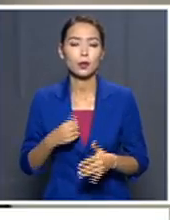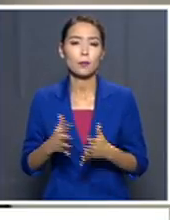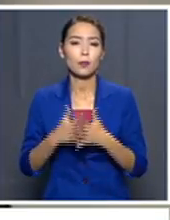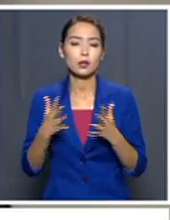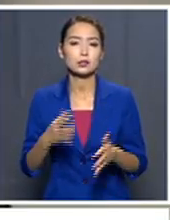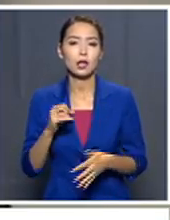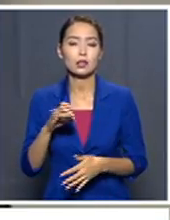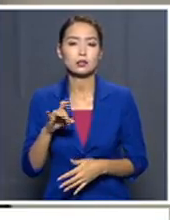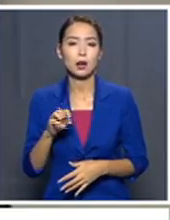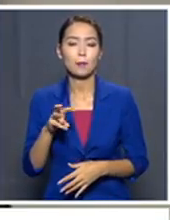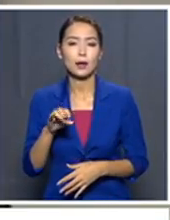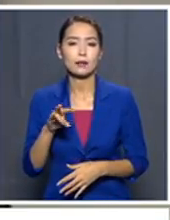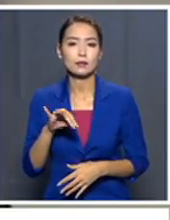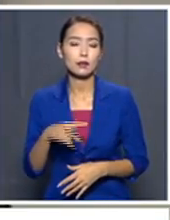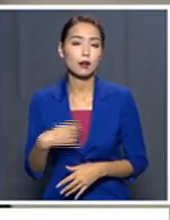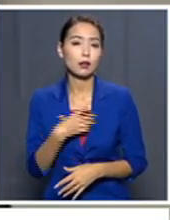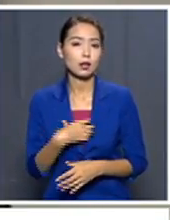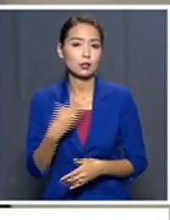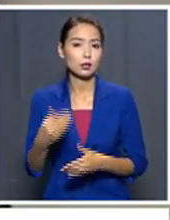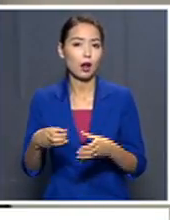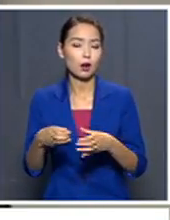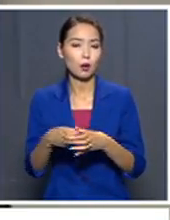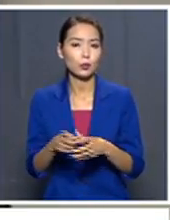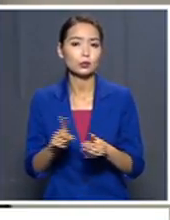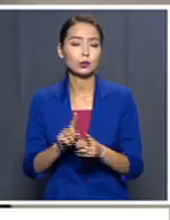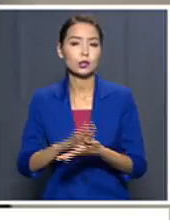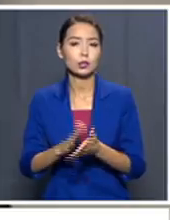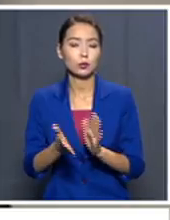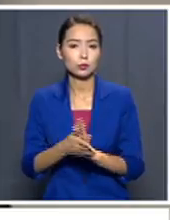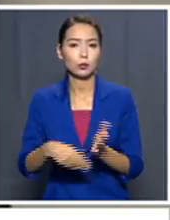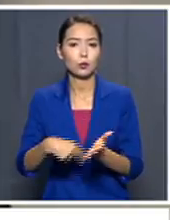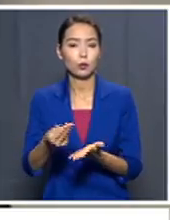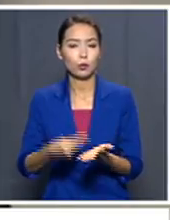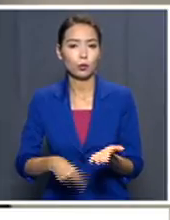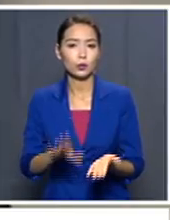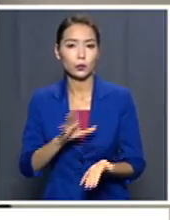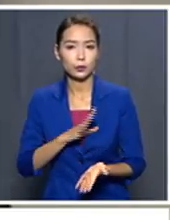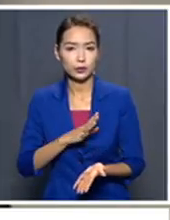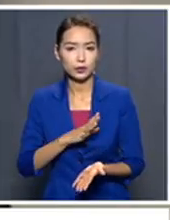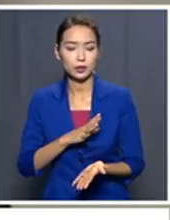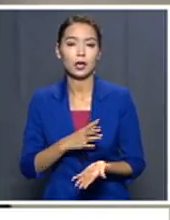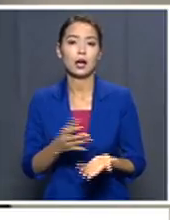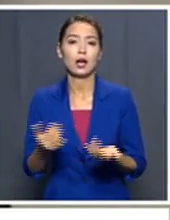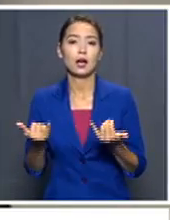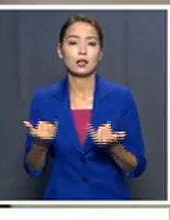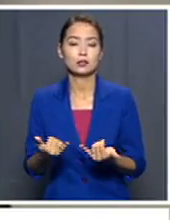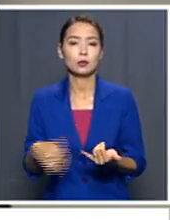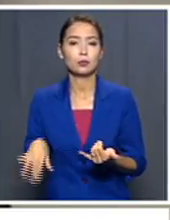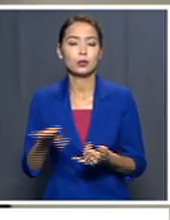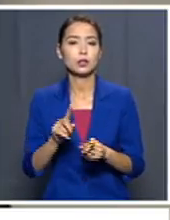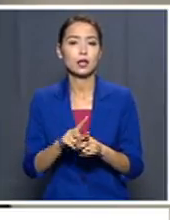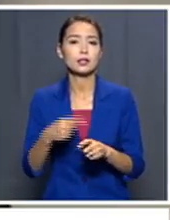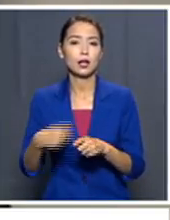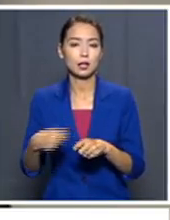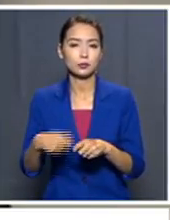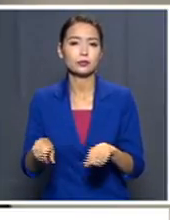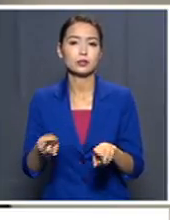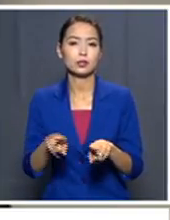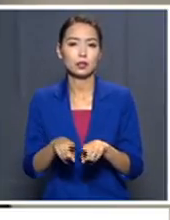компаниямен елімізде барлау жұмысын жасауға келісім шарт қол қойылды. Және де инвесторлармен ары